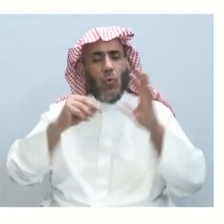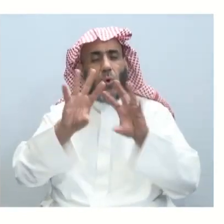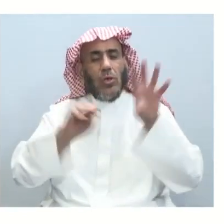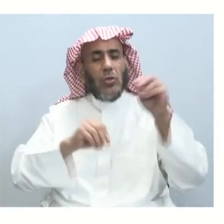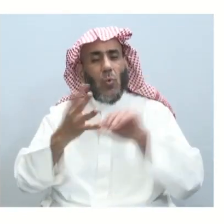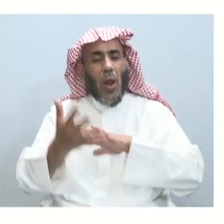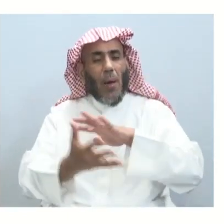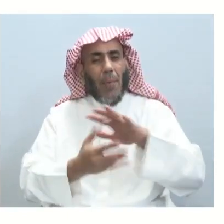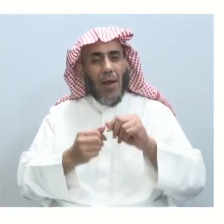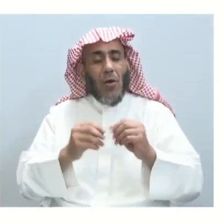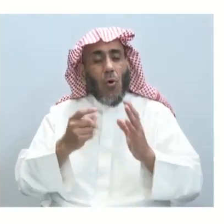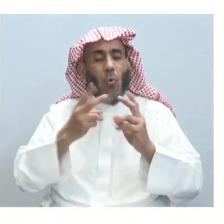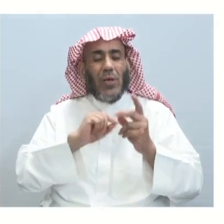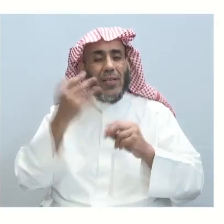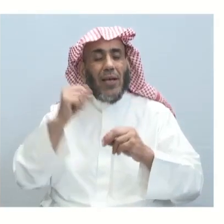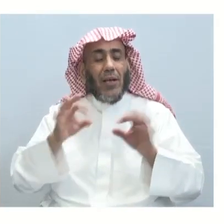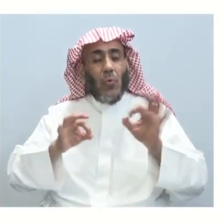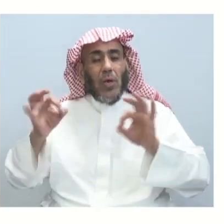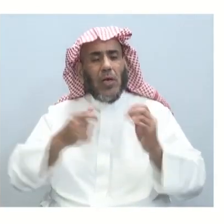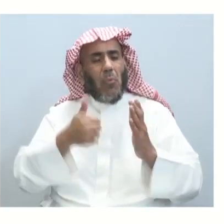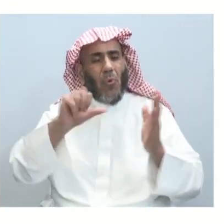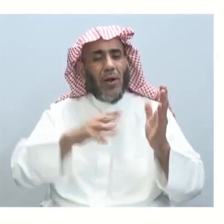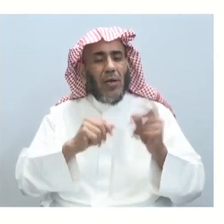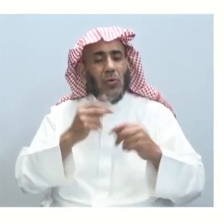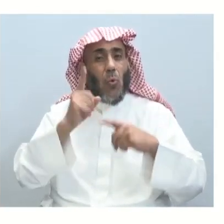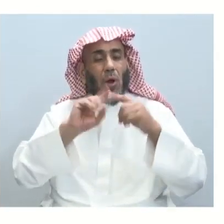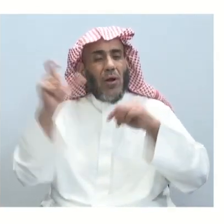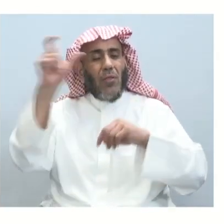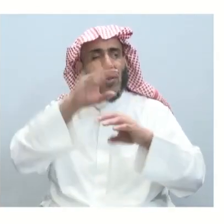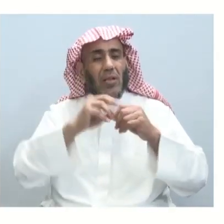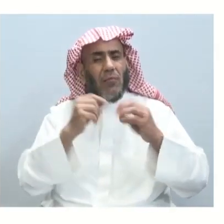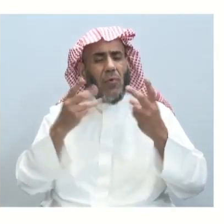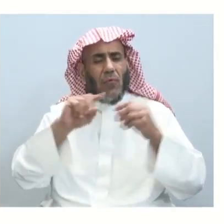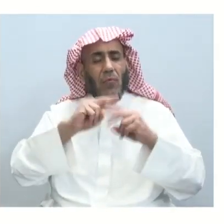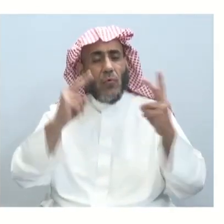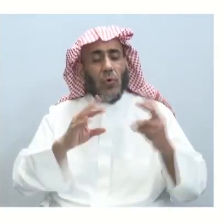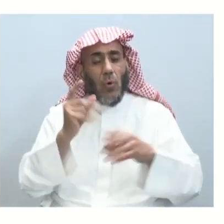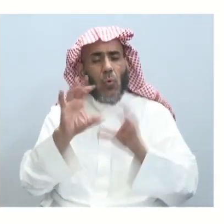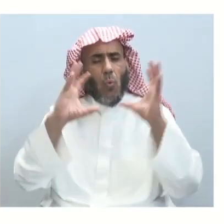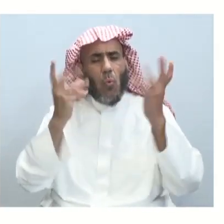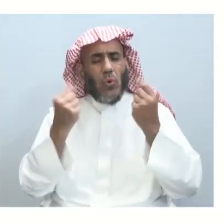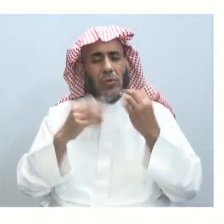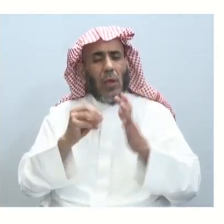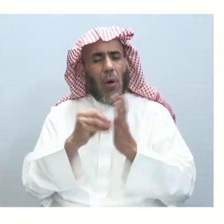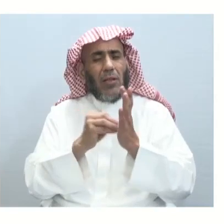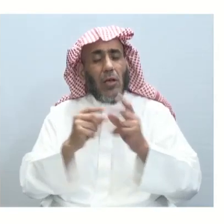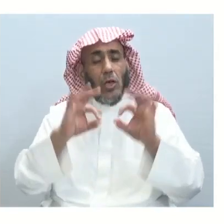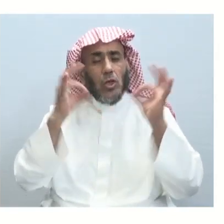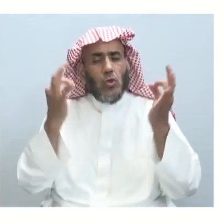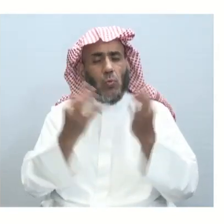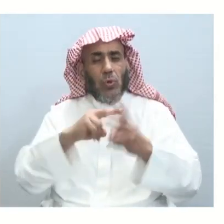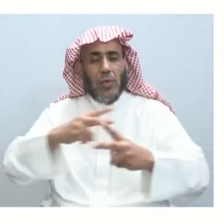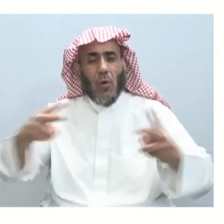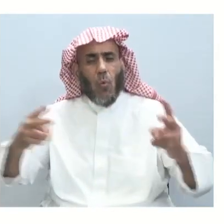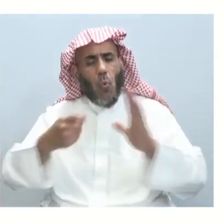والاخبار والتاريخ والحكمه والنقد والنظريات في الفنون والعلوم وقد اصطبغت تلك المؤلفات بصبغه الشمول والتنوع